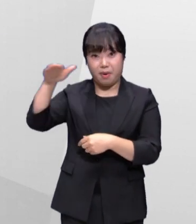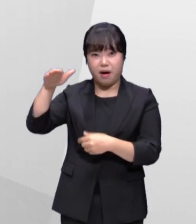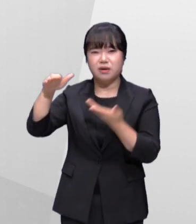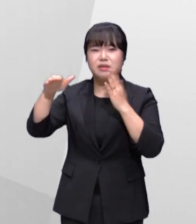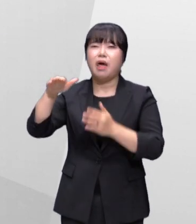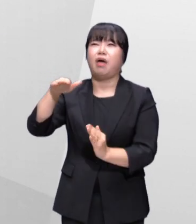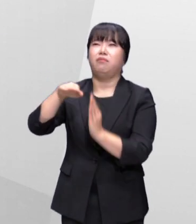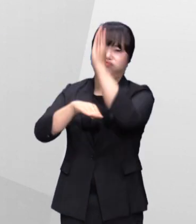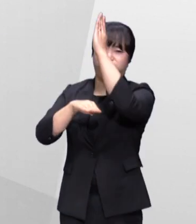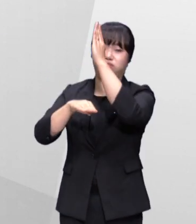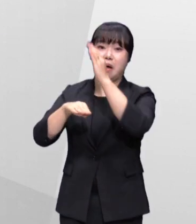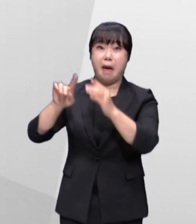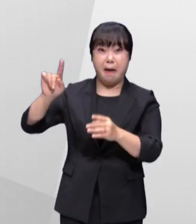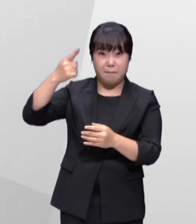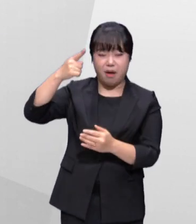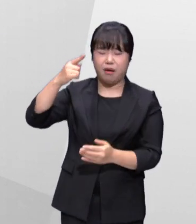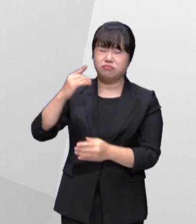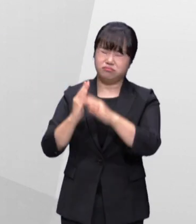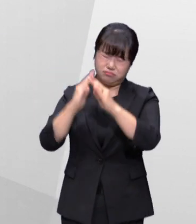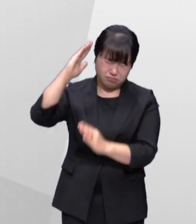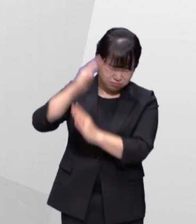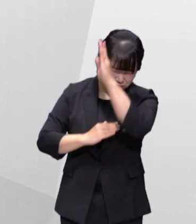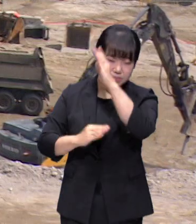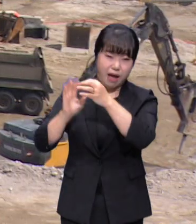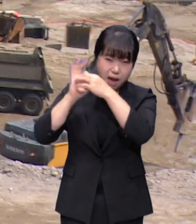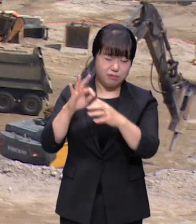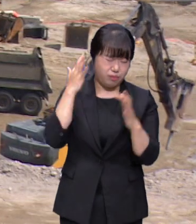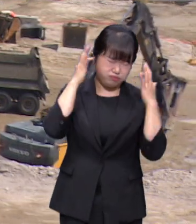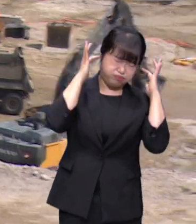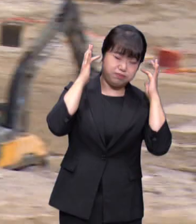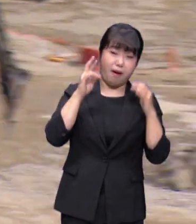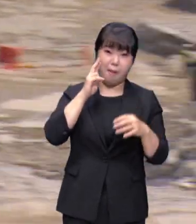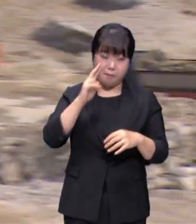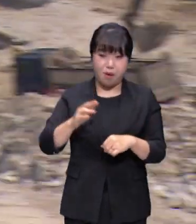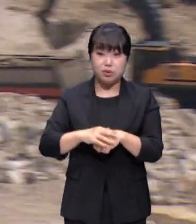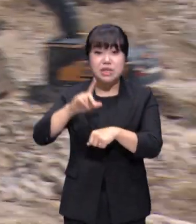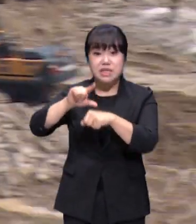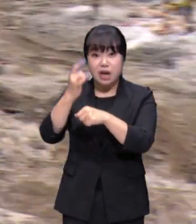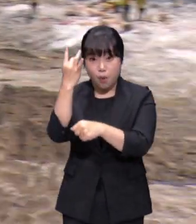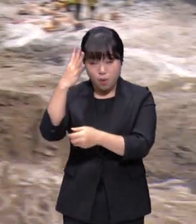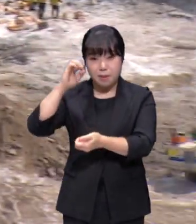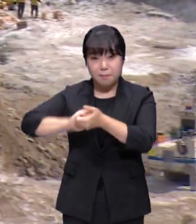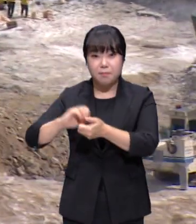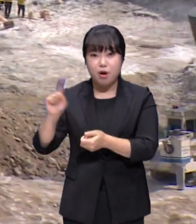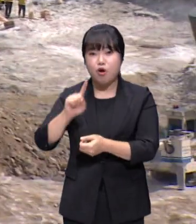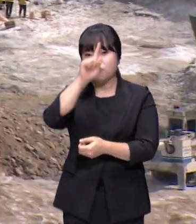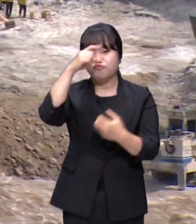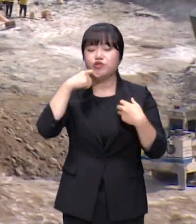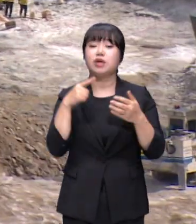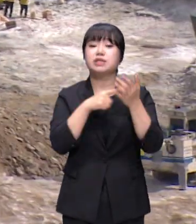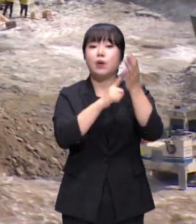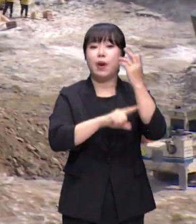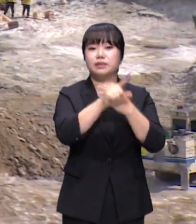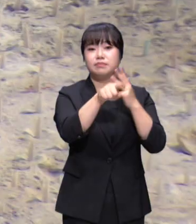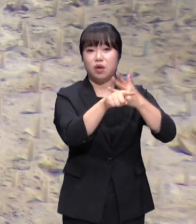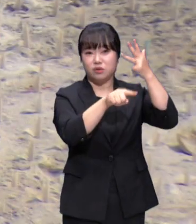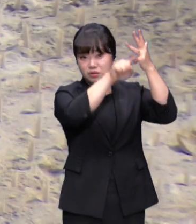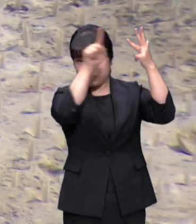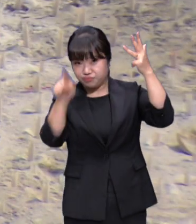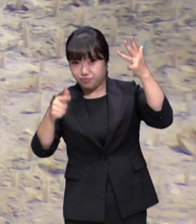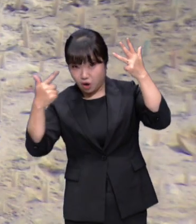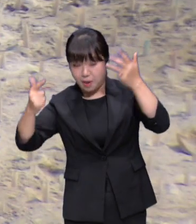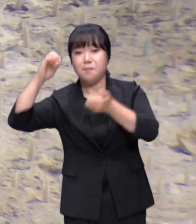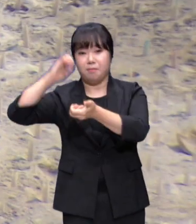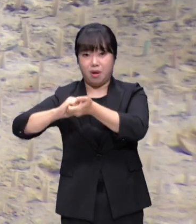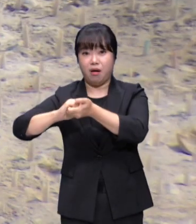이상으로 높게는 100dB 이상을 기록했습니다. 작업 시간도 시공사가 성동구청에 신고한 오전 8시에서